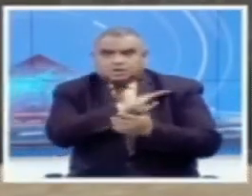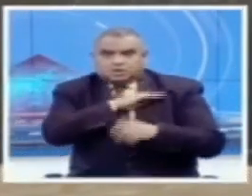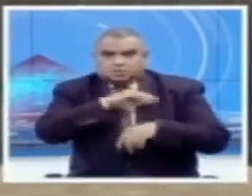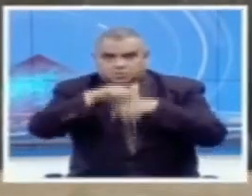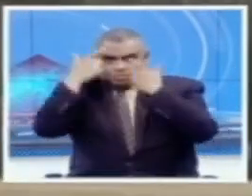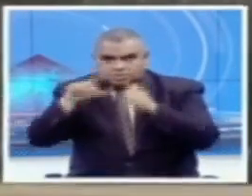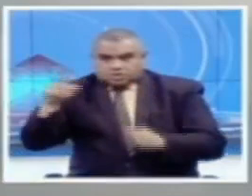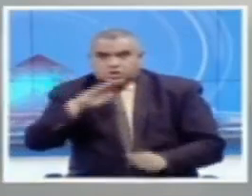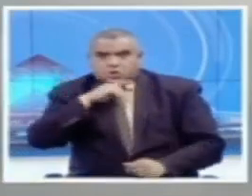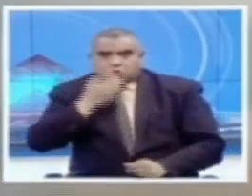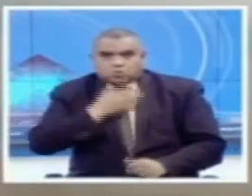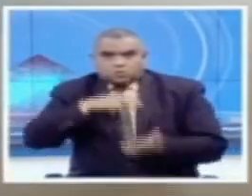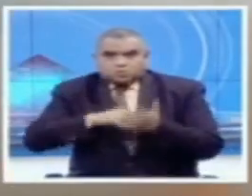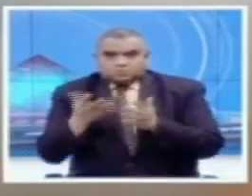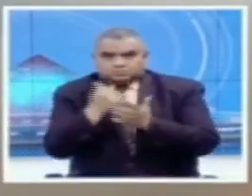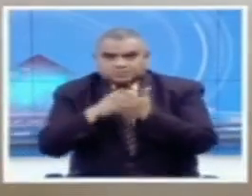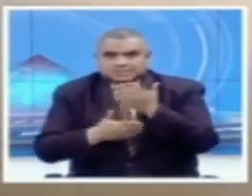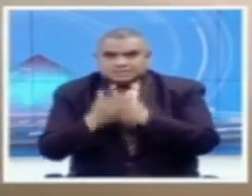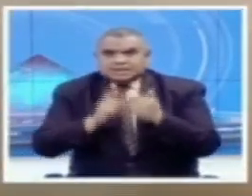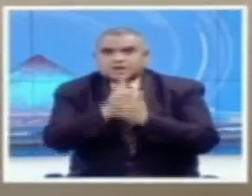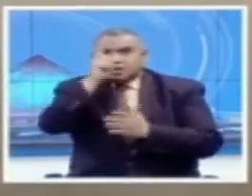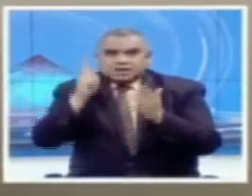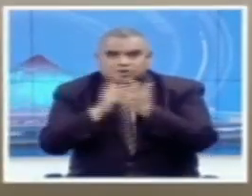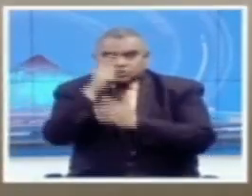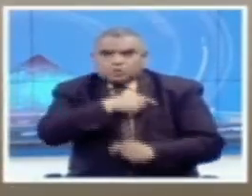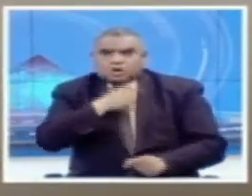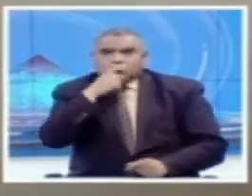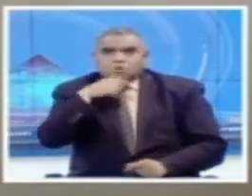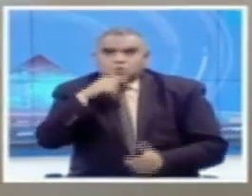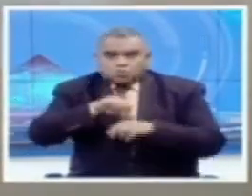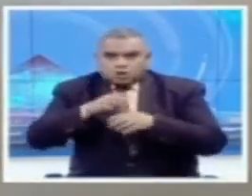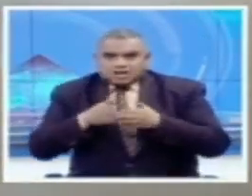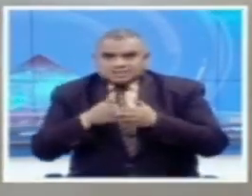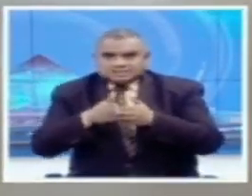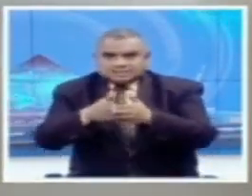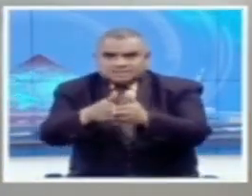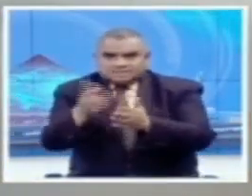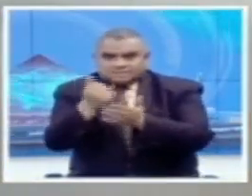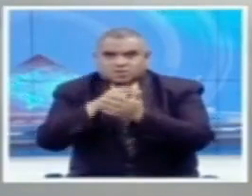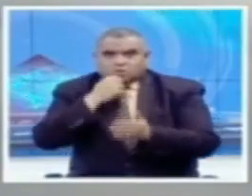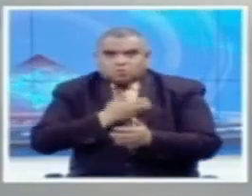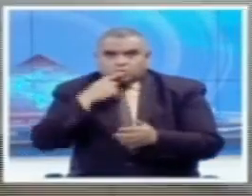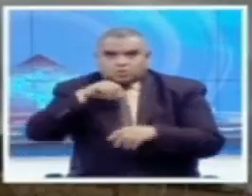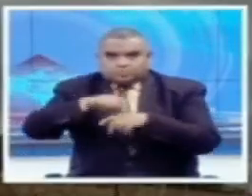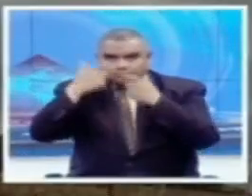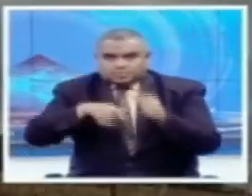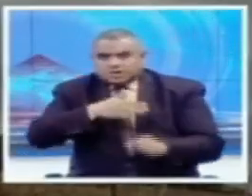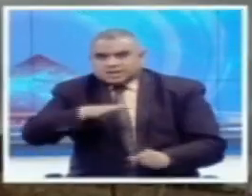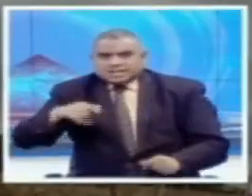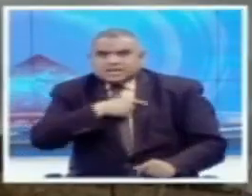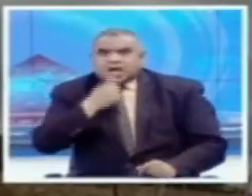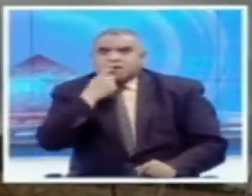أن القوات الروسية تعيد تركيب صواريخ كروز على سفن حربية في القاعدة البحرية الروسية في شبه جزيرة